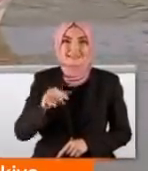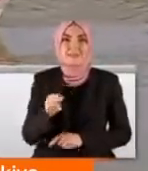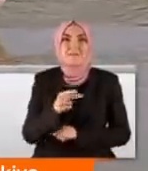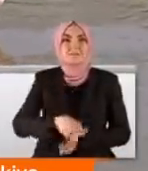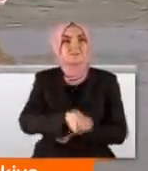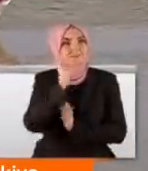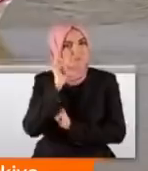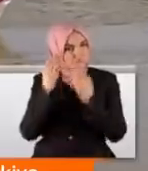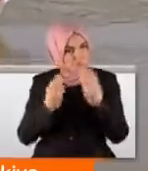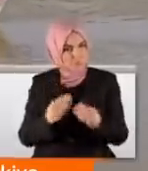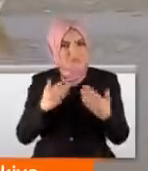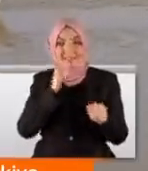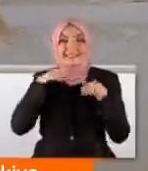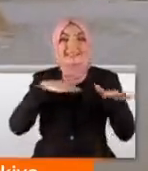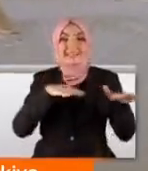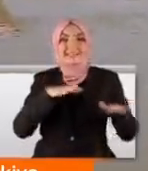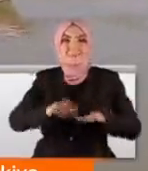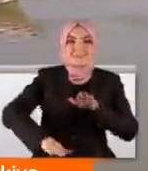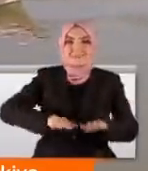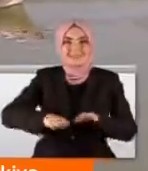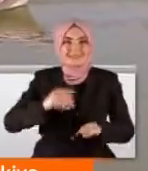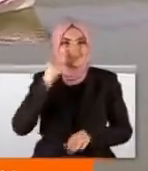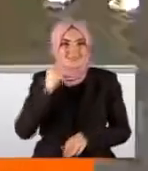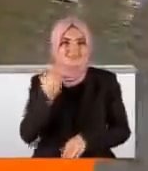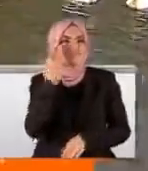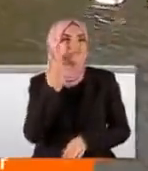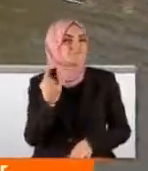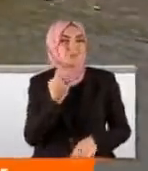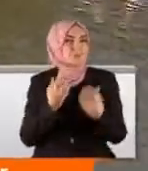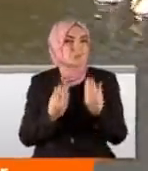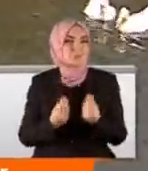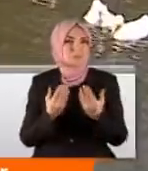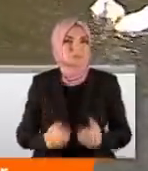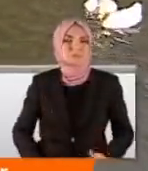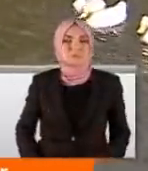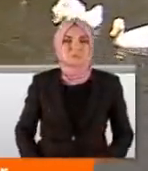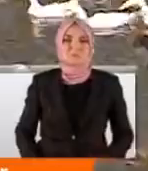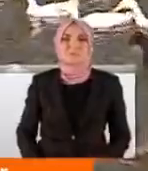bisikletiyle ailenizle birlikte bu nehrin tadını çıkarabilirsiniz.